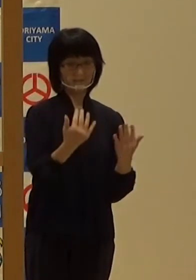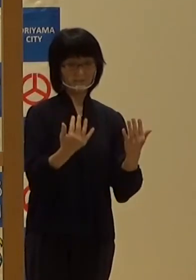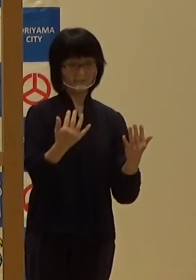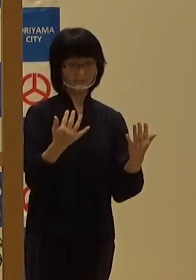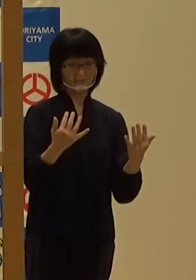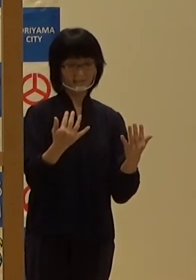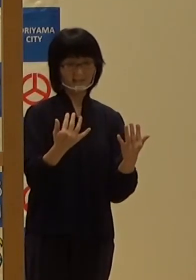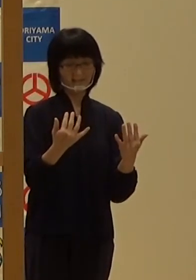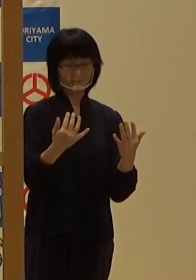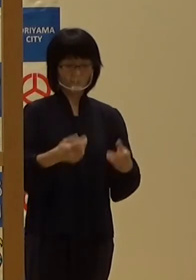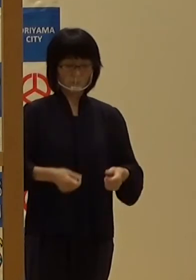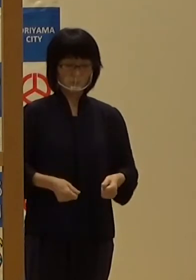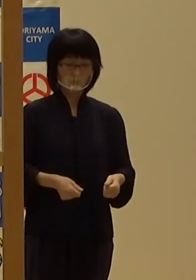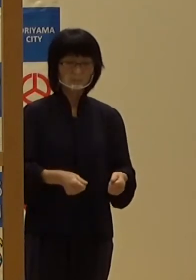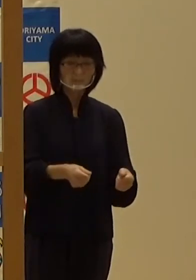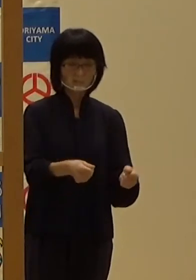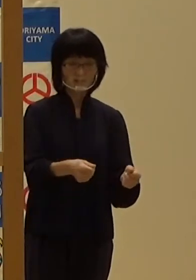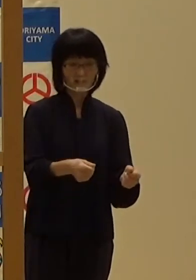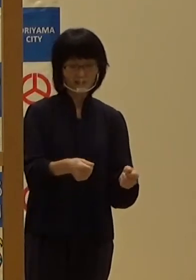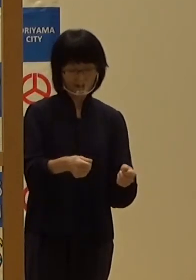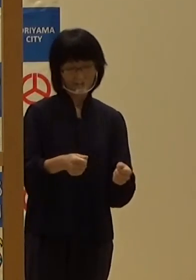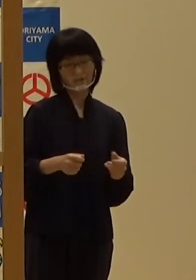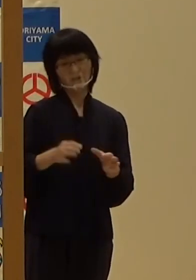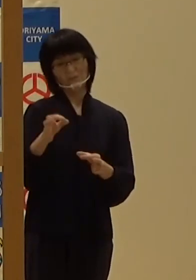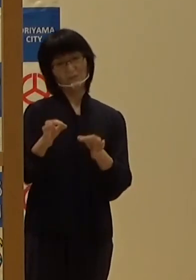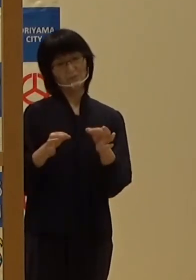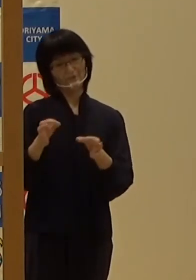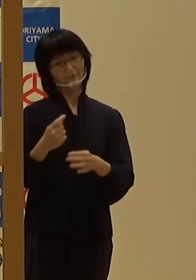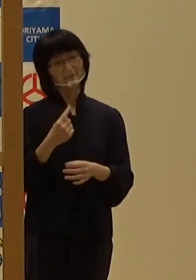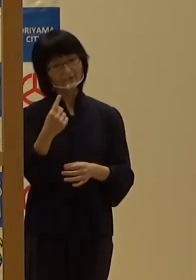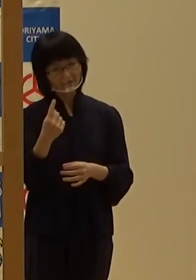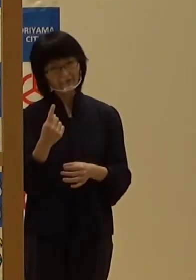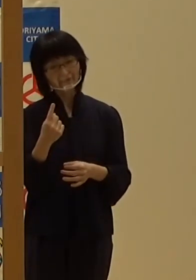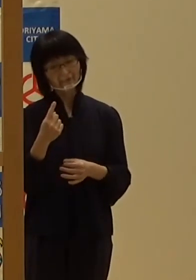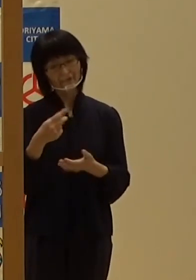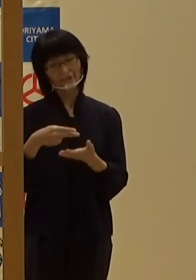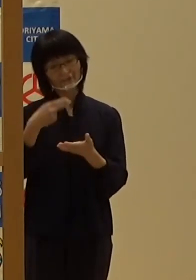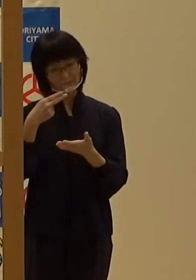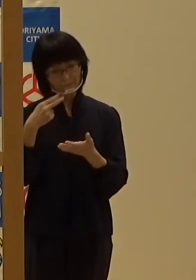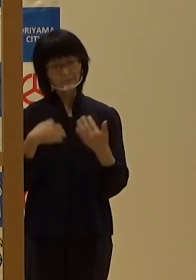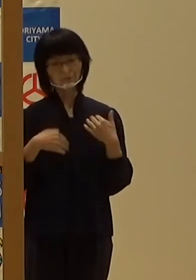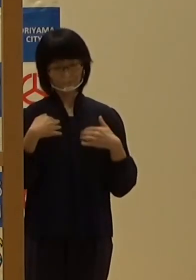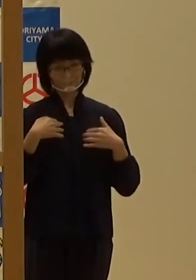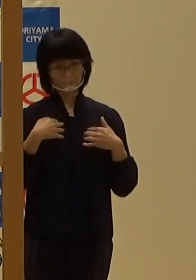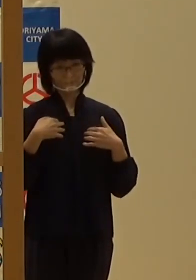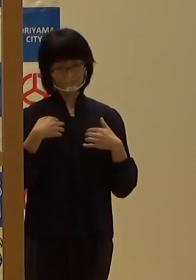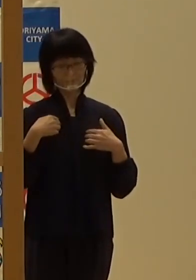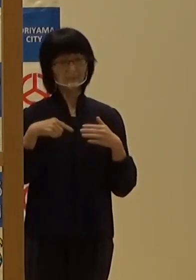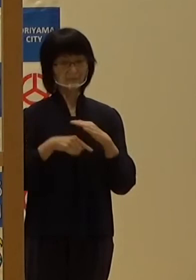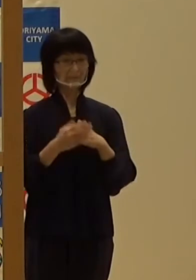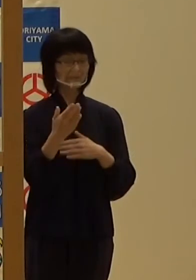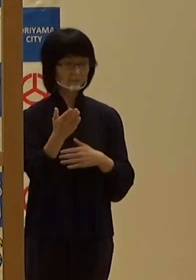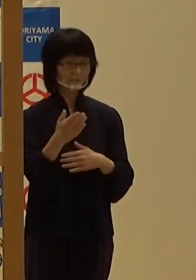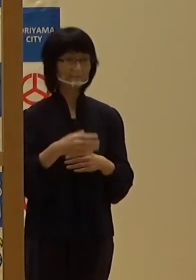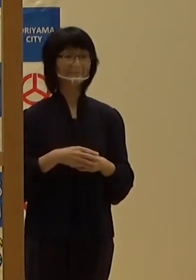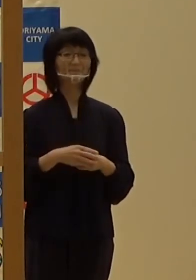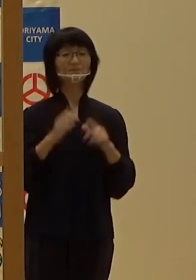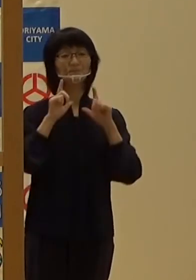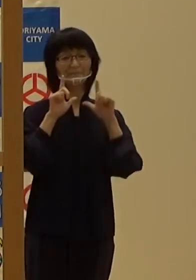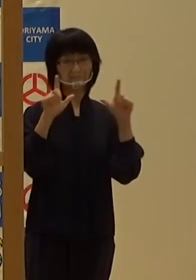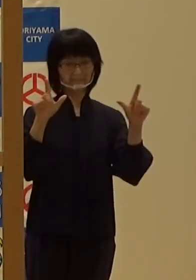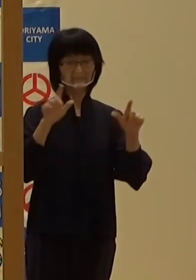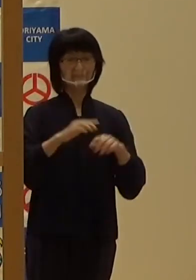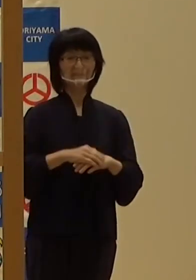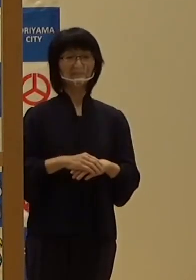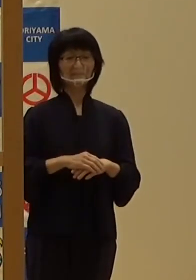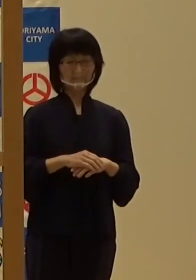の飲食店ブースを回るという、そういうイメージでよろしいんですか。 はい、あとですね、確かに